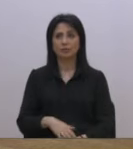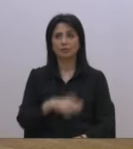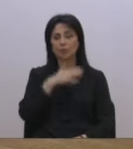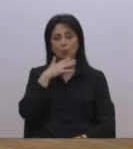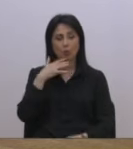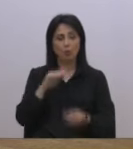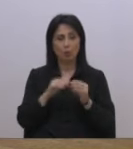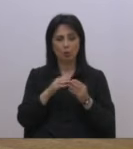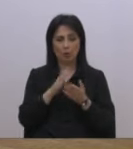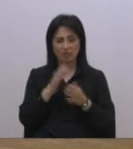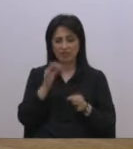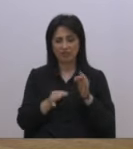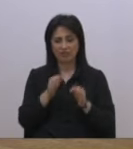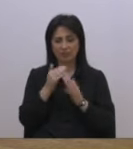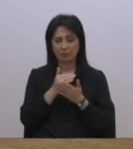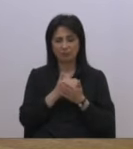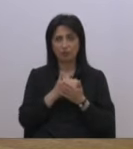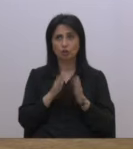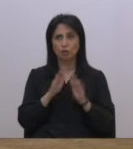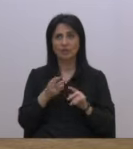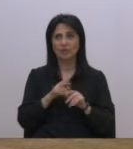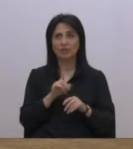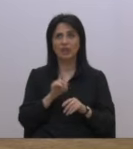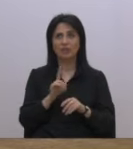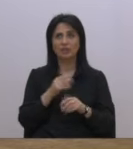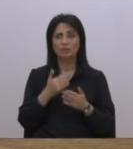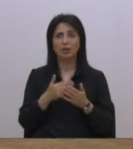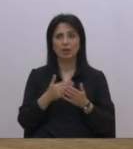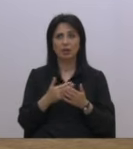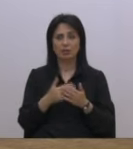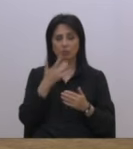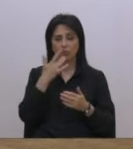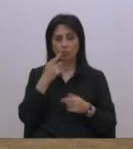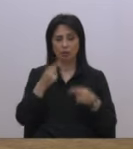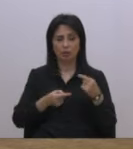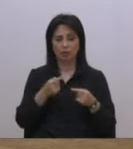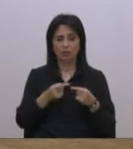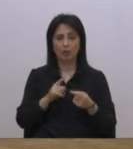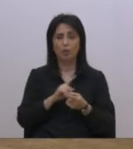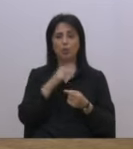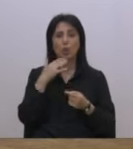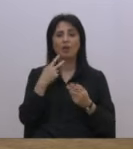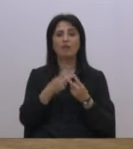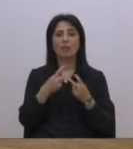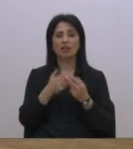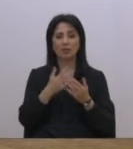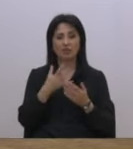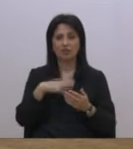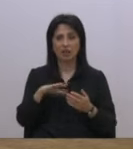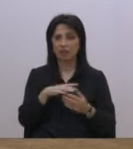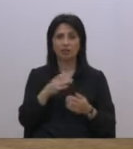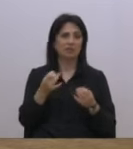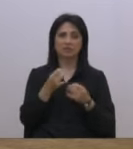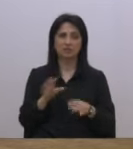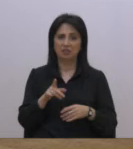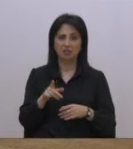უამრავი პრობლემა გვაქვს სასამართლო სისტემაში და ეს ხოდის არ არის, რაც მაგალითად პოლიტიკური დებატები მიდის, არამედ უამრავი პატი მარიკოს ქვეყანაში, ეს არის